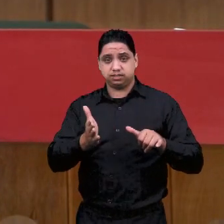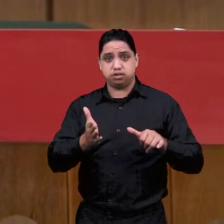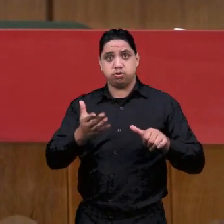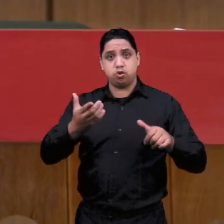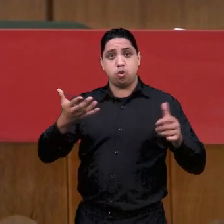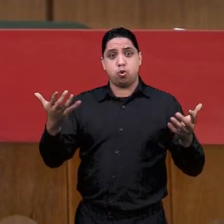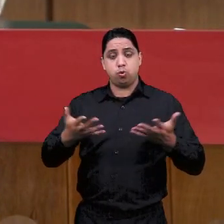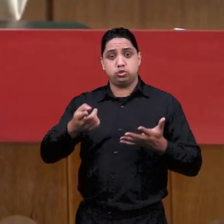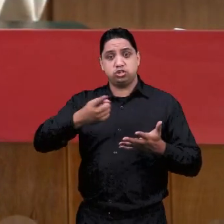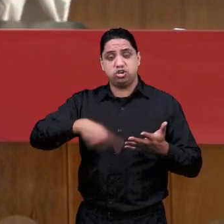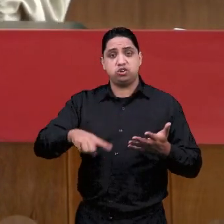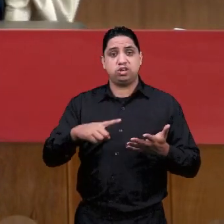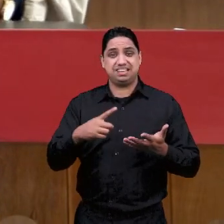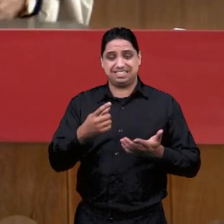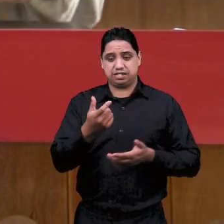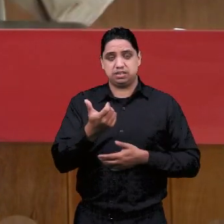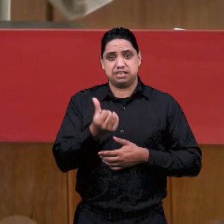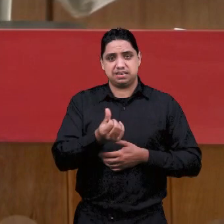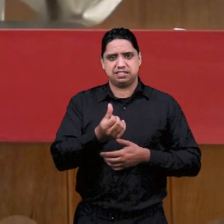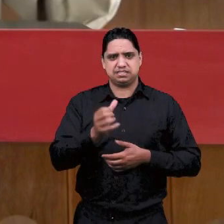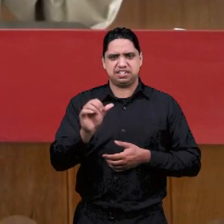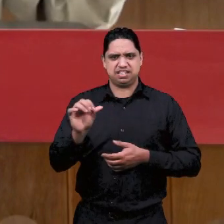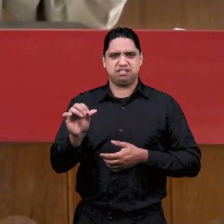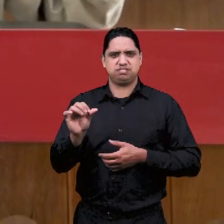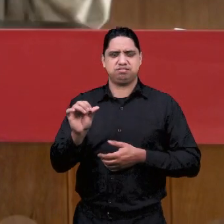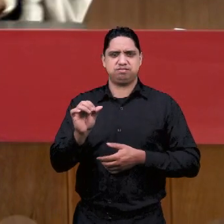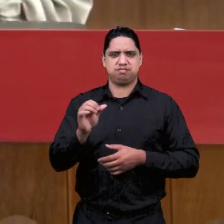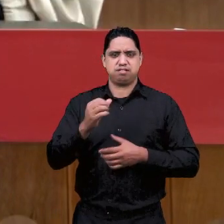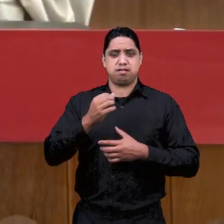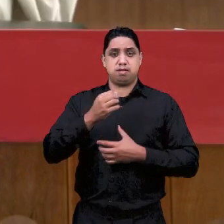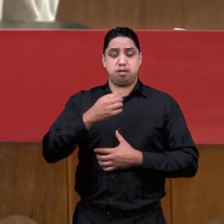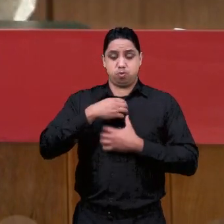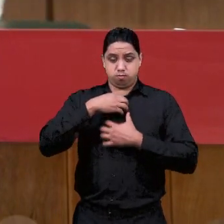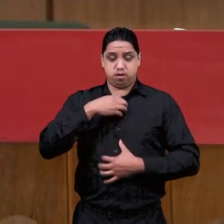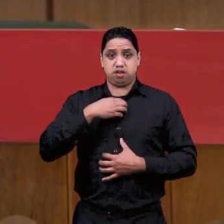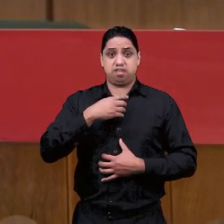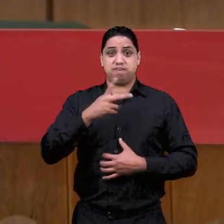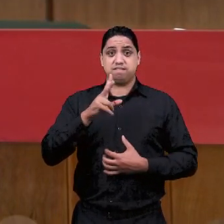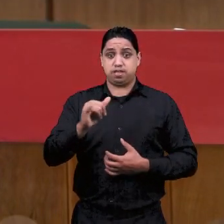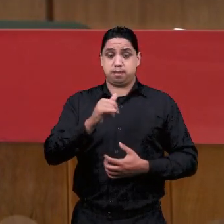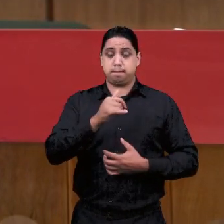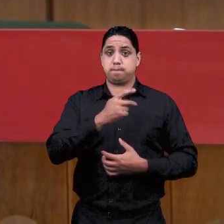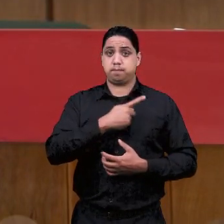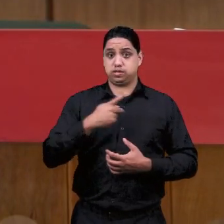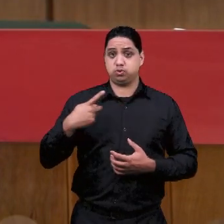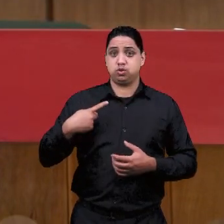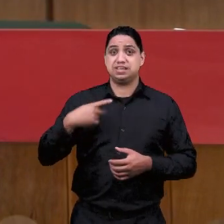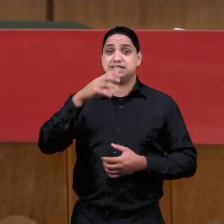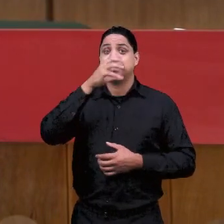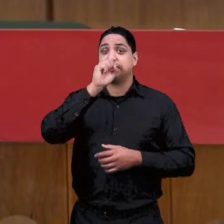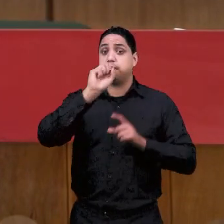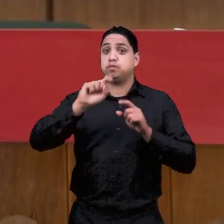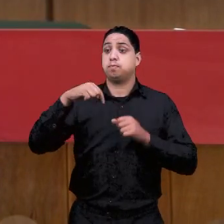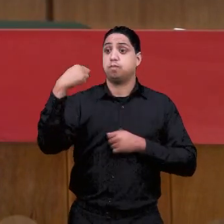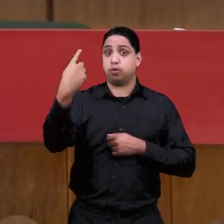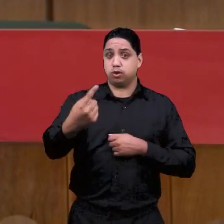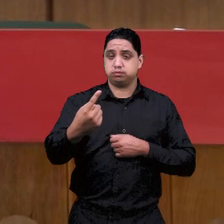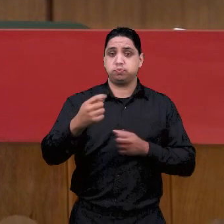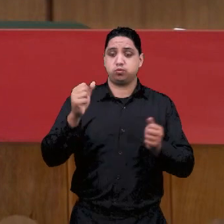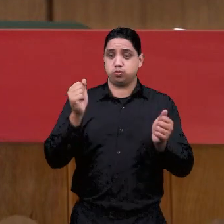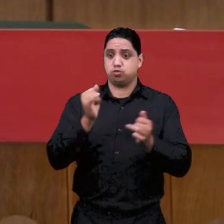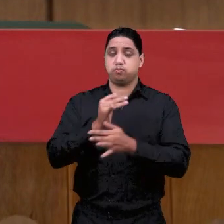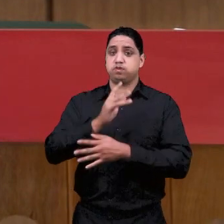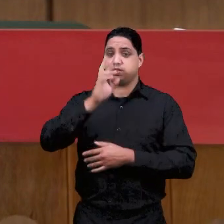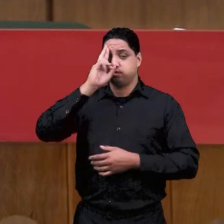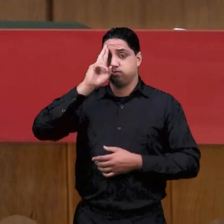ouvriers pour être consacrés à pasteur. Samedi prochain, ce sera une grande fête. Nous glorifions le Seigneur pour ce groupe de